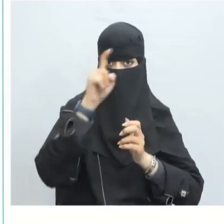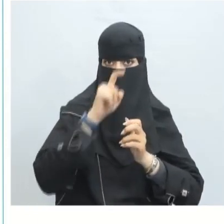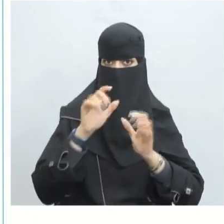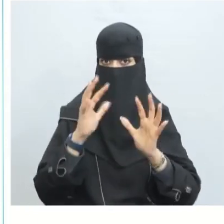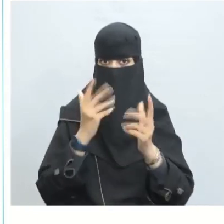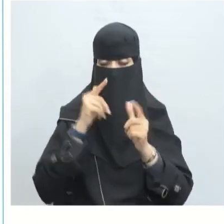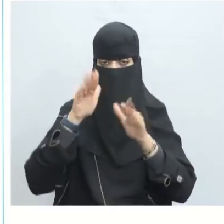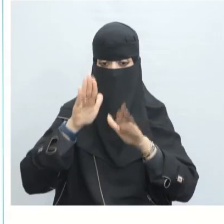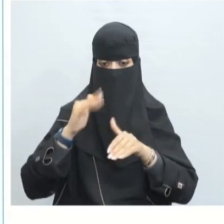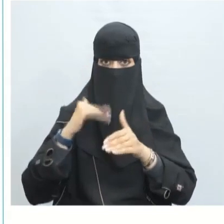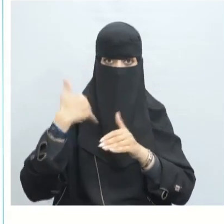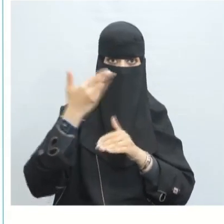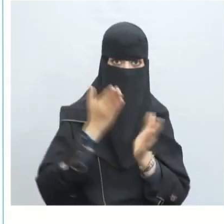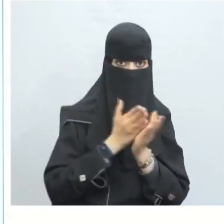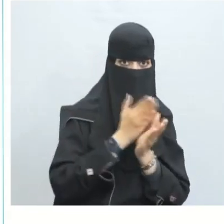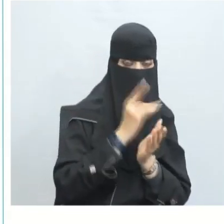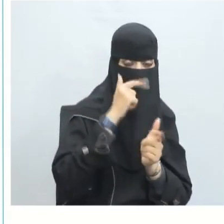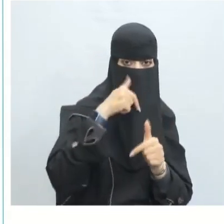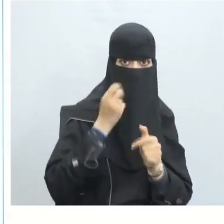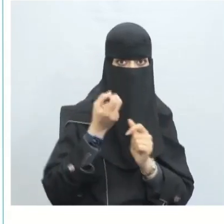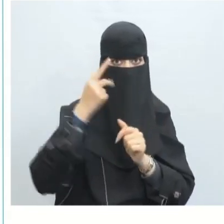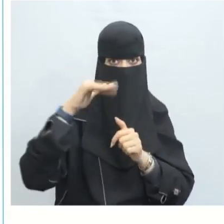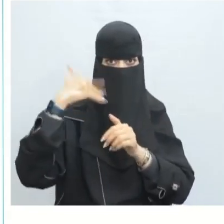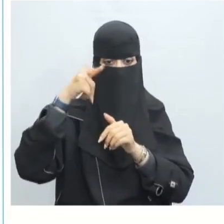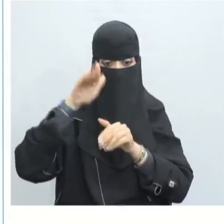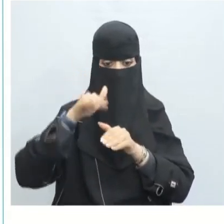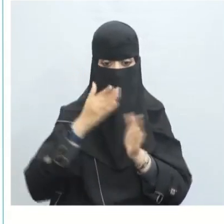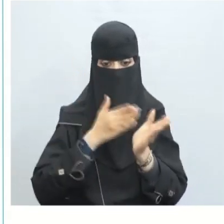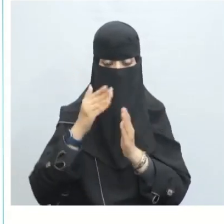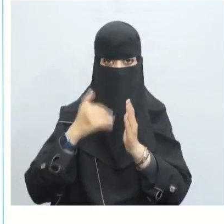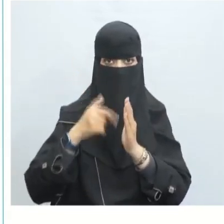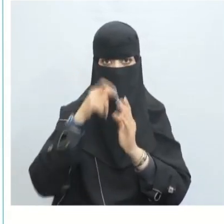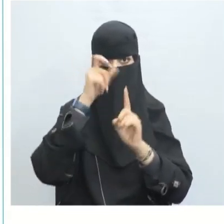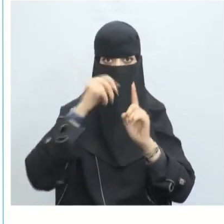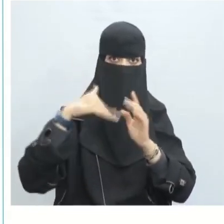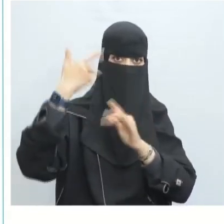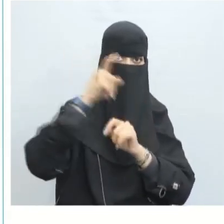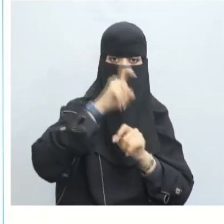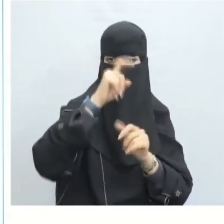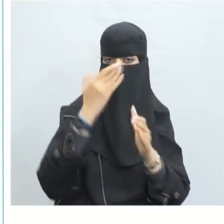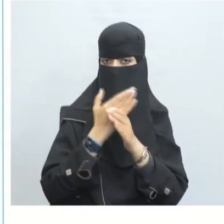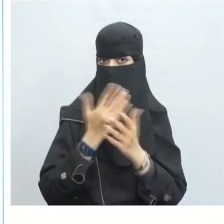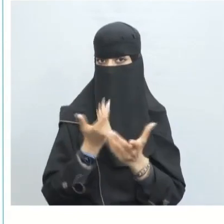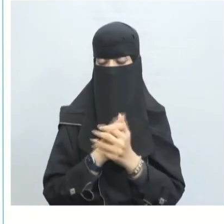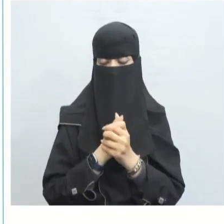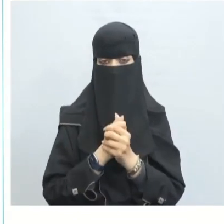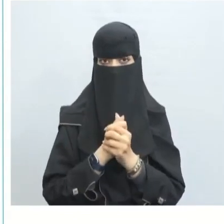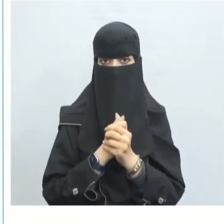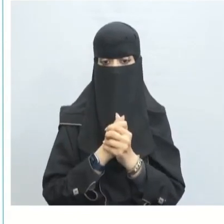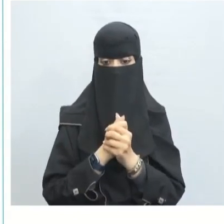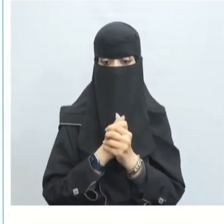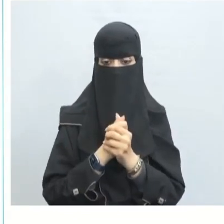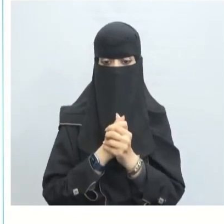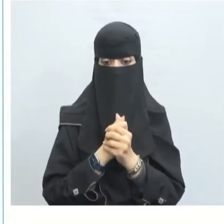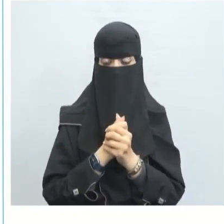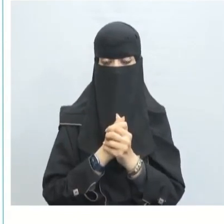طريقه للتنبؤ بمستويات الحضور المستقبليه ذكرنا اكثر من طريقه وقد